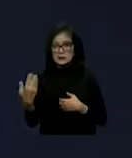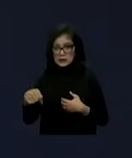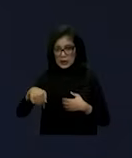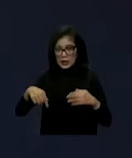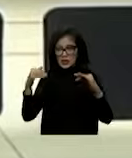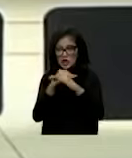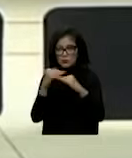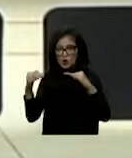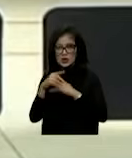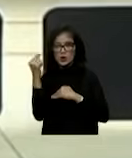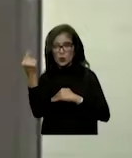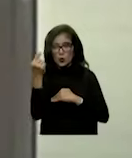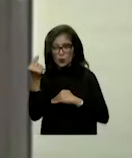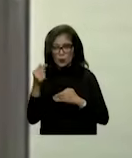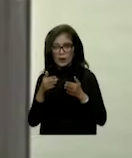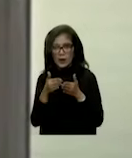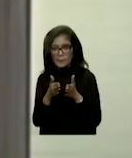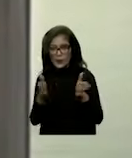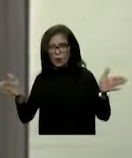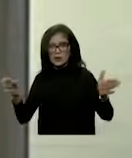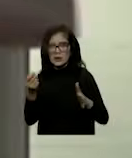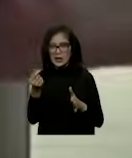akan membuat warga beralih dari kendaraan pribadi.